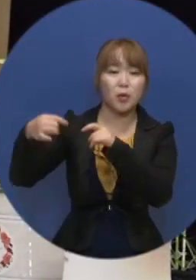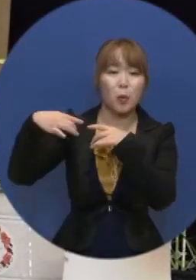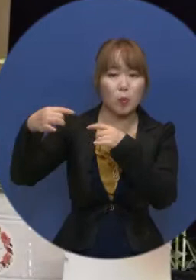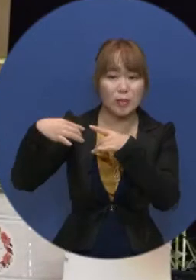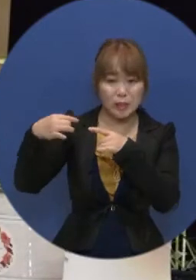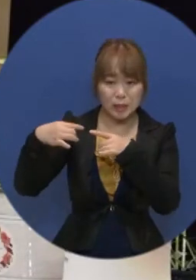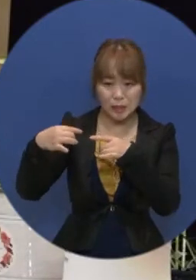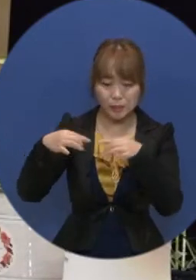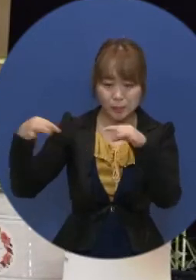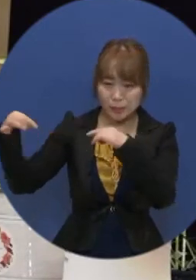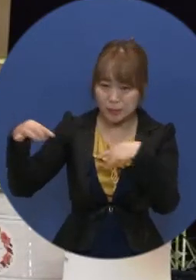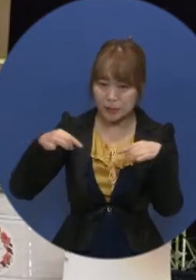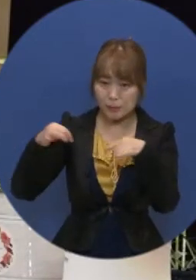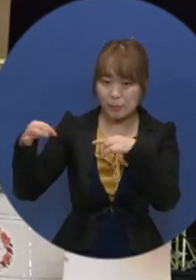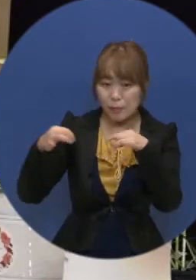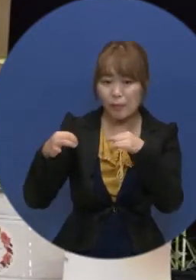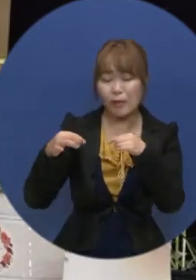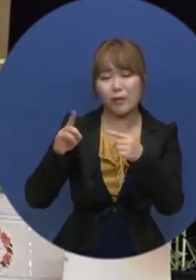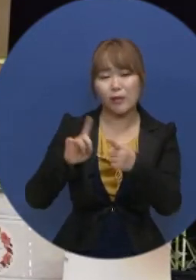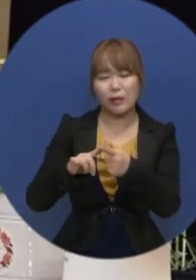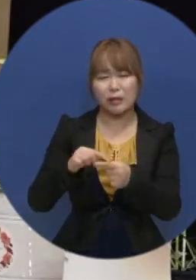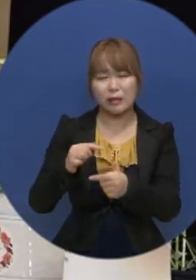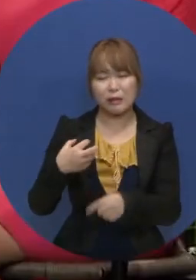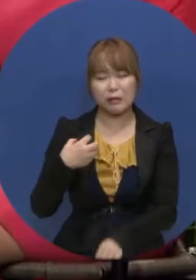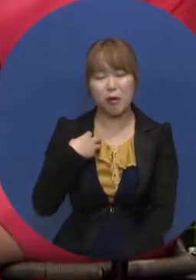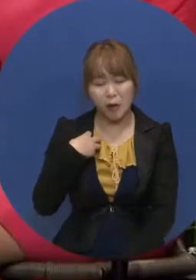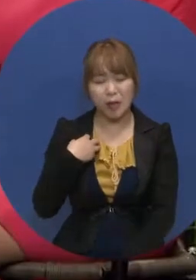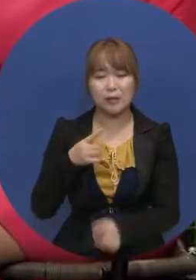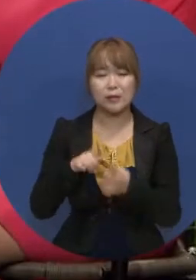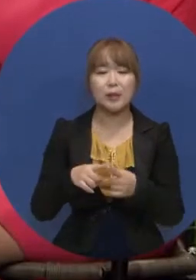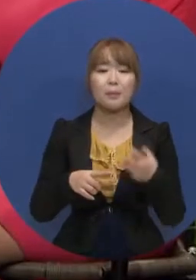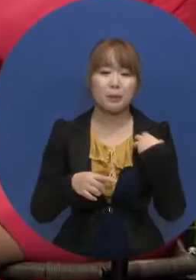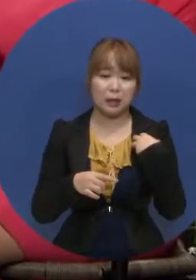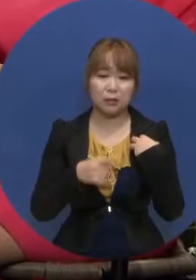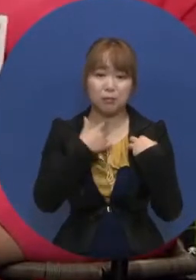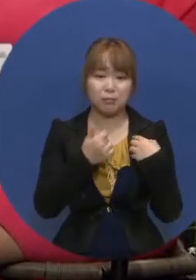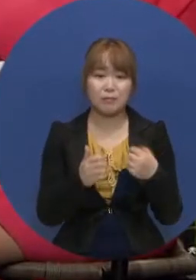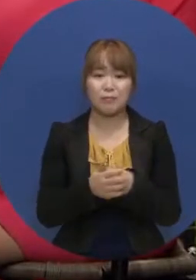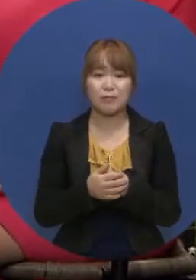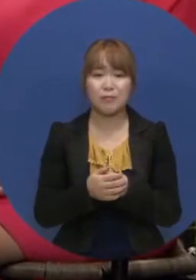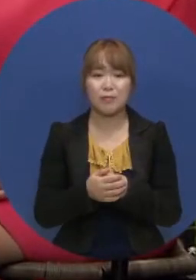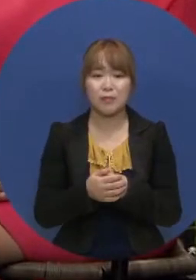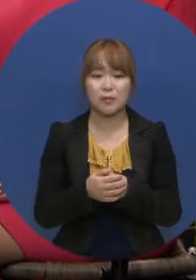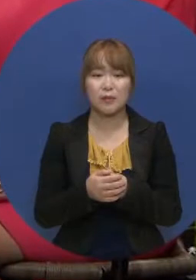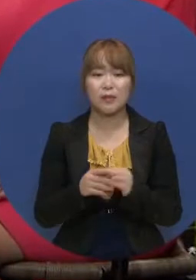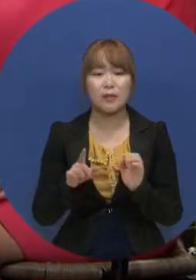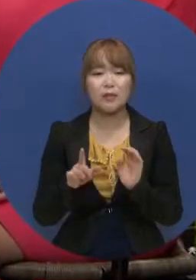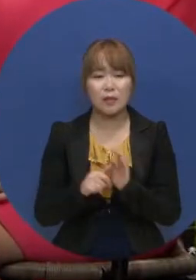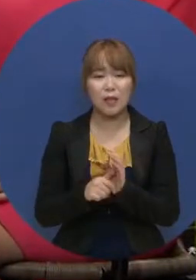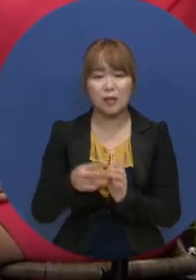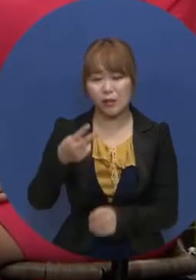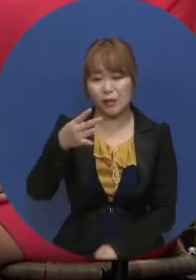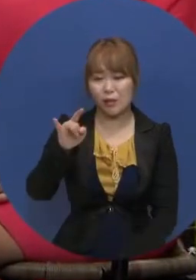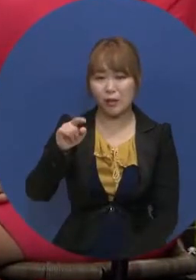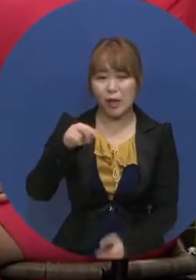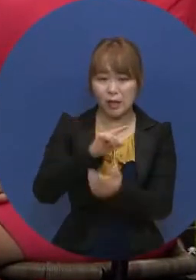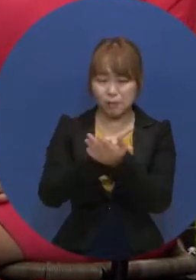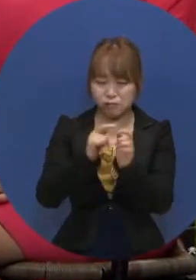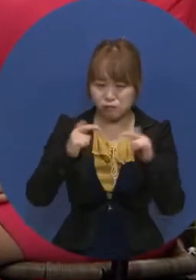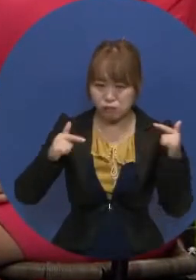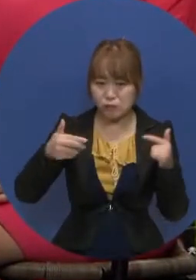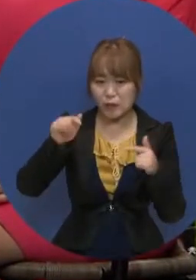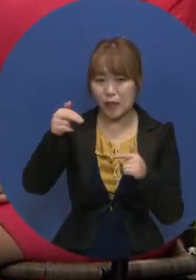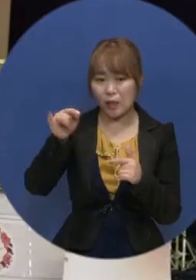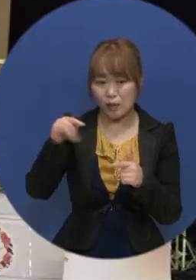통신에 네. 큰 역할을 제가 했는데, 네네. 오. 그때 다중 채널이라고 그러면